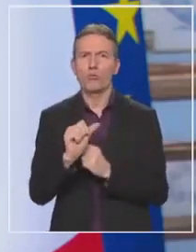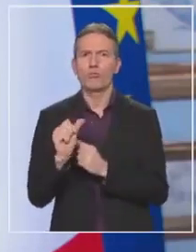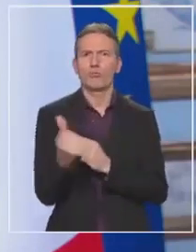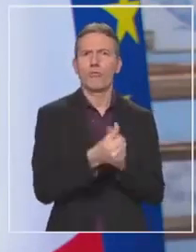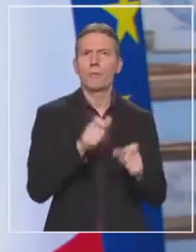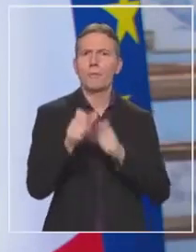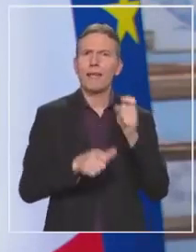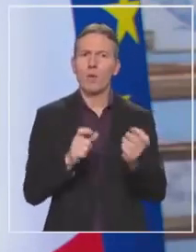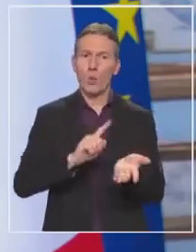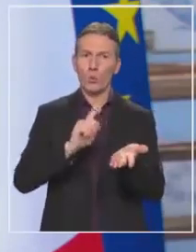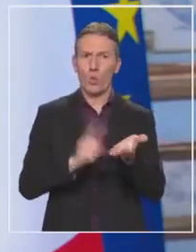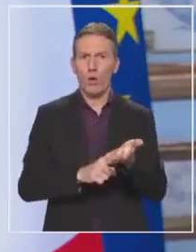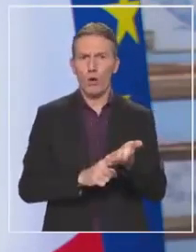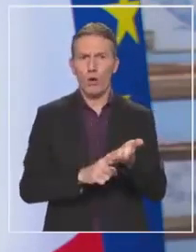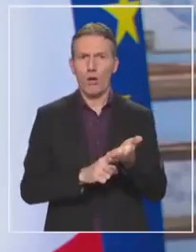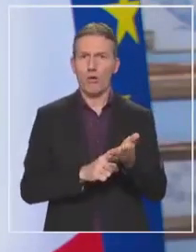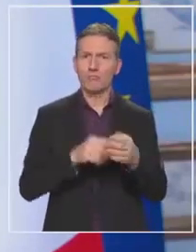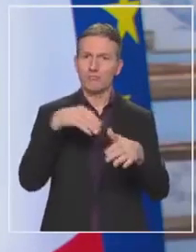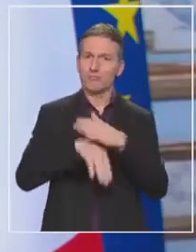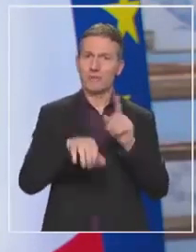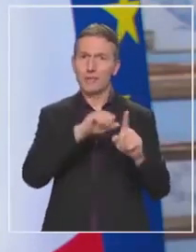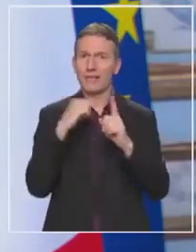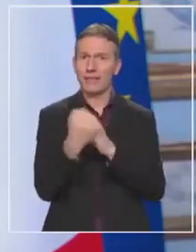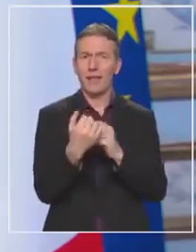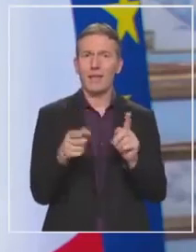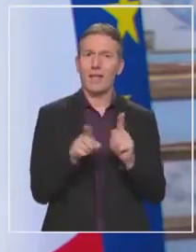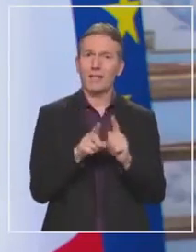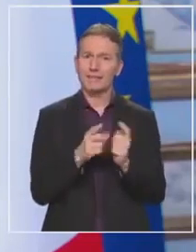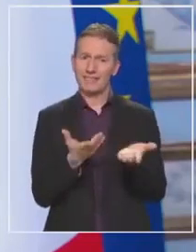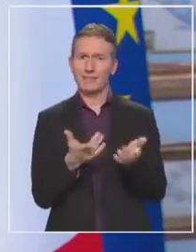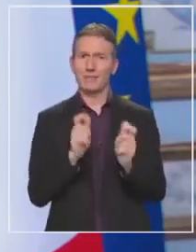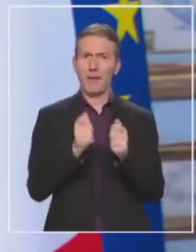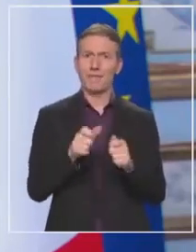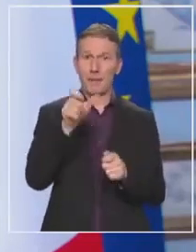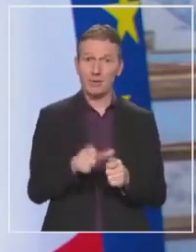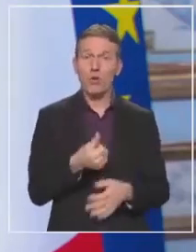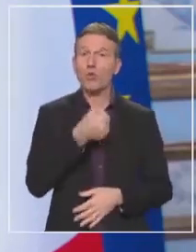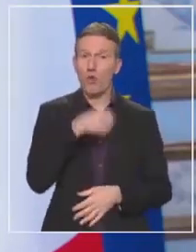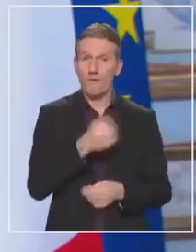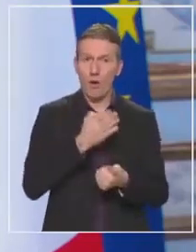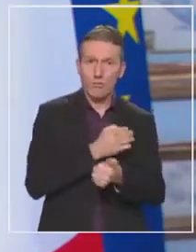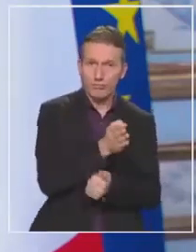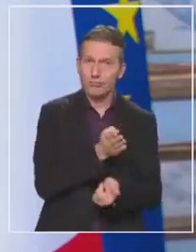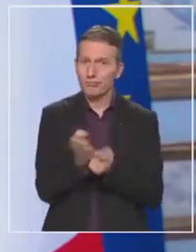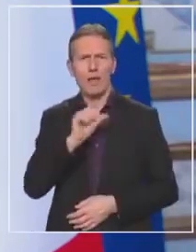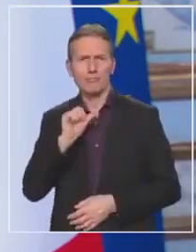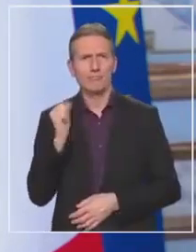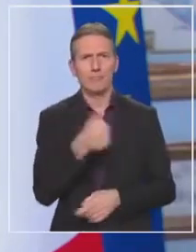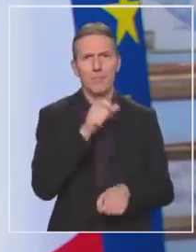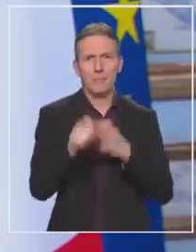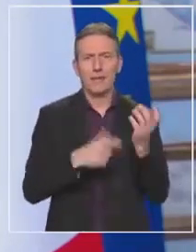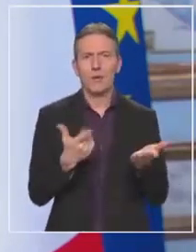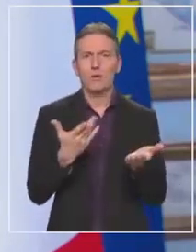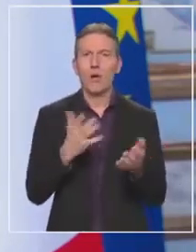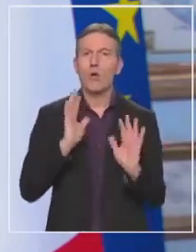les droits dans la société et attendre de lui les devoirs qui sont les siens et